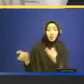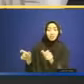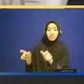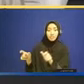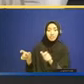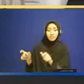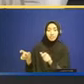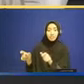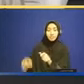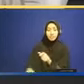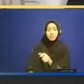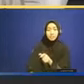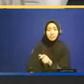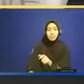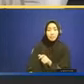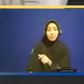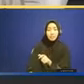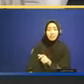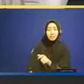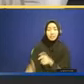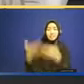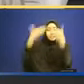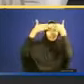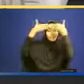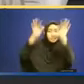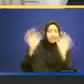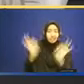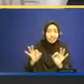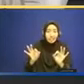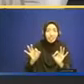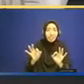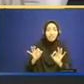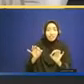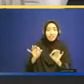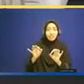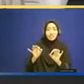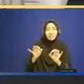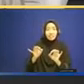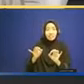ya, tidak aware gitu tentang apa yang ada di